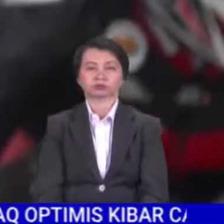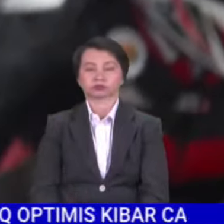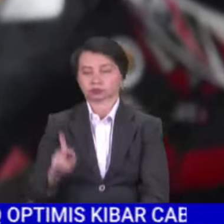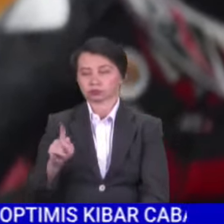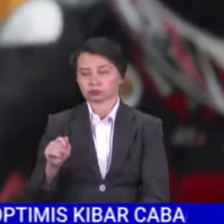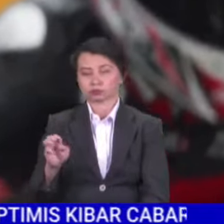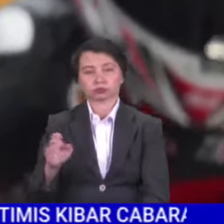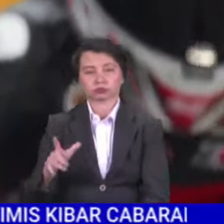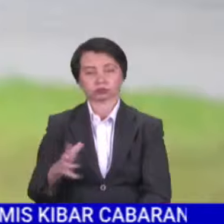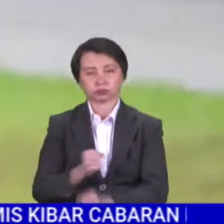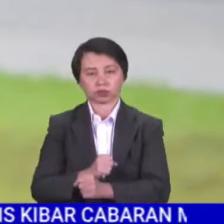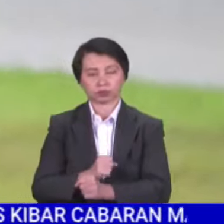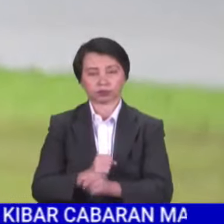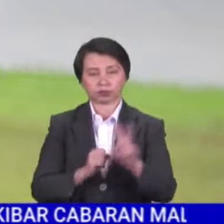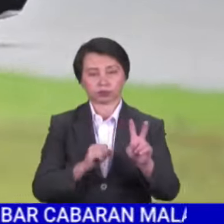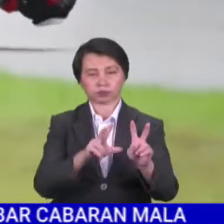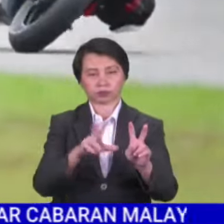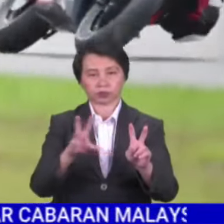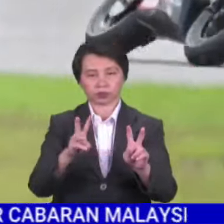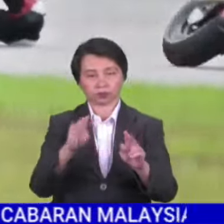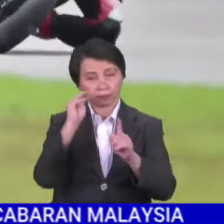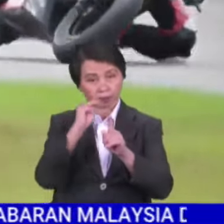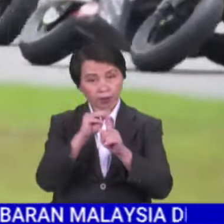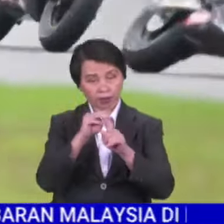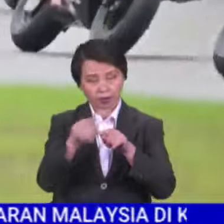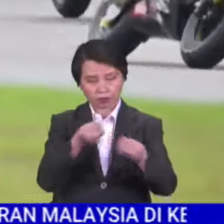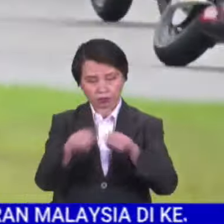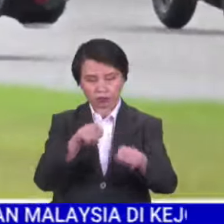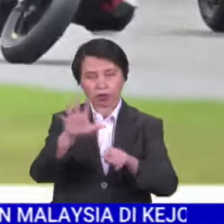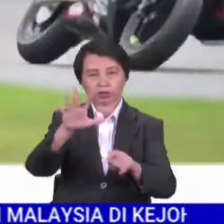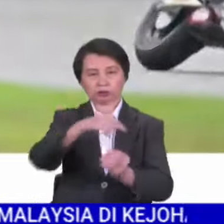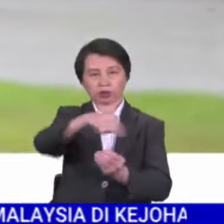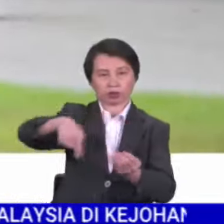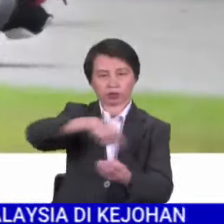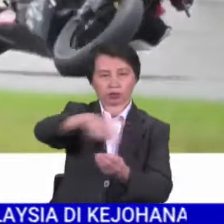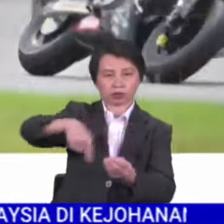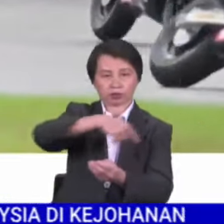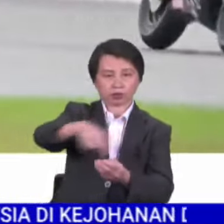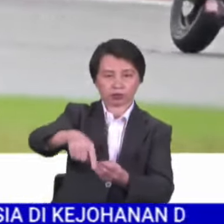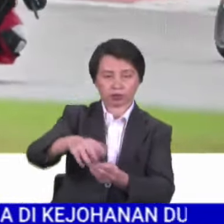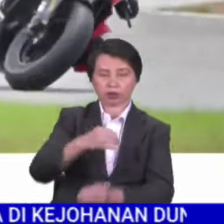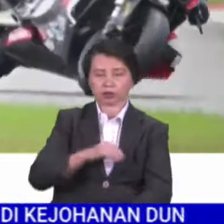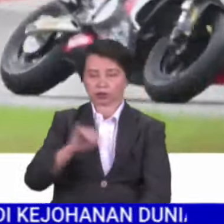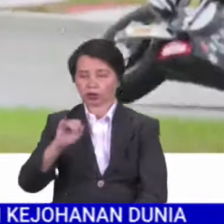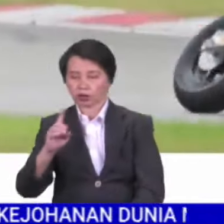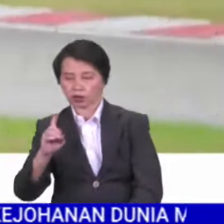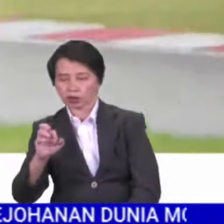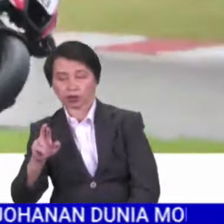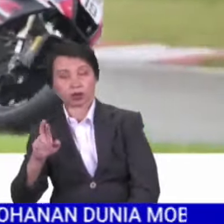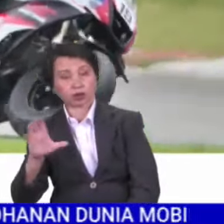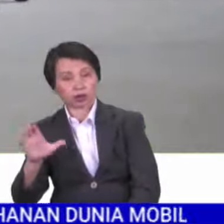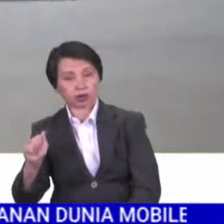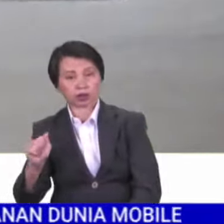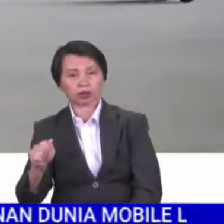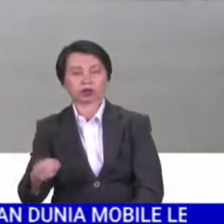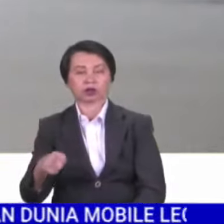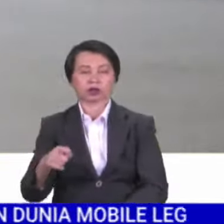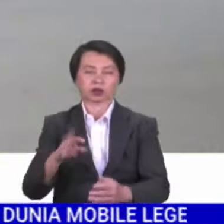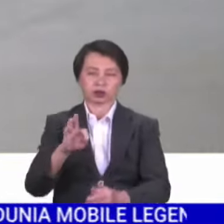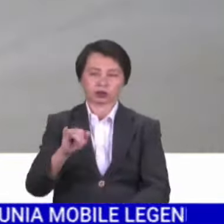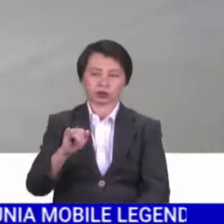Kabil mengumpul 236 mata dalam saingan 5 pusingan tersebut. Manakala Muhammad Airil Ahmad Warzuki pula mengungguli